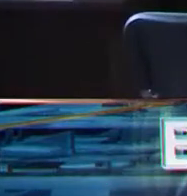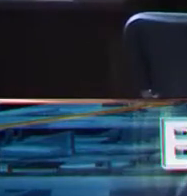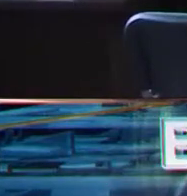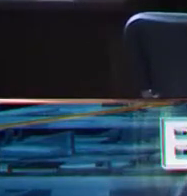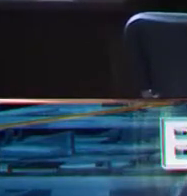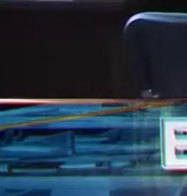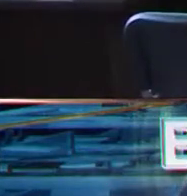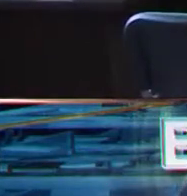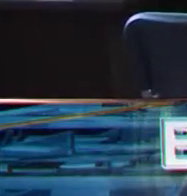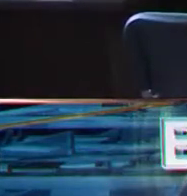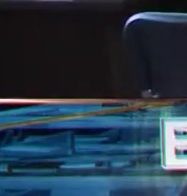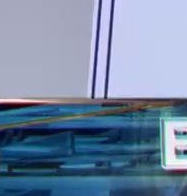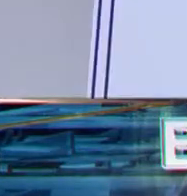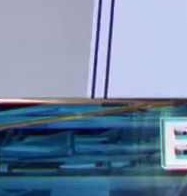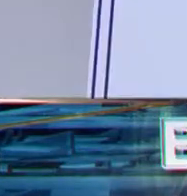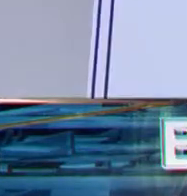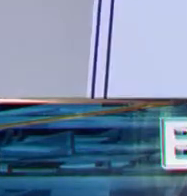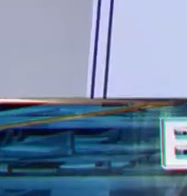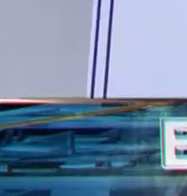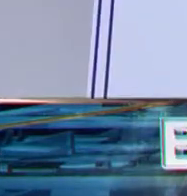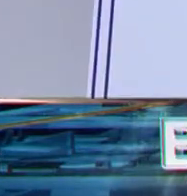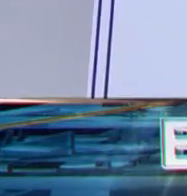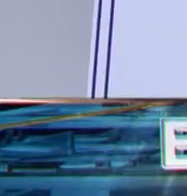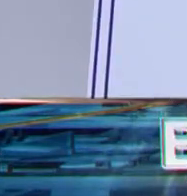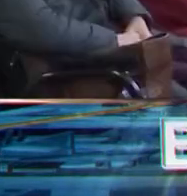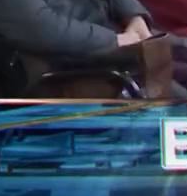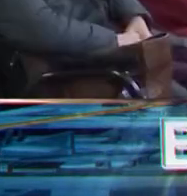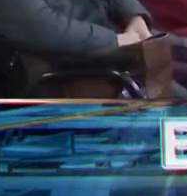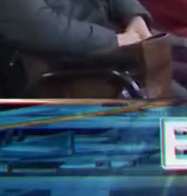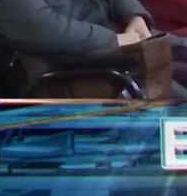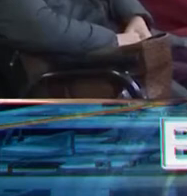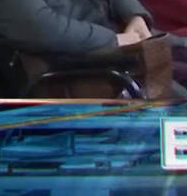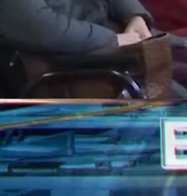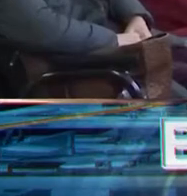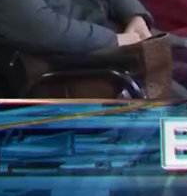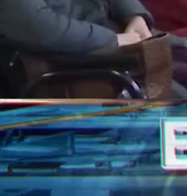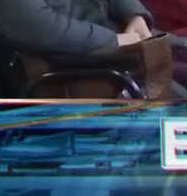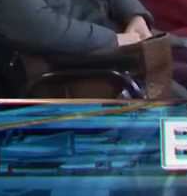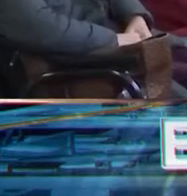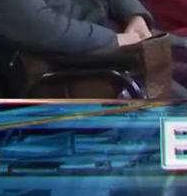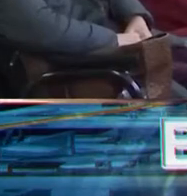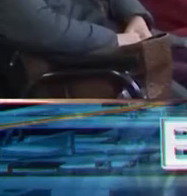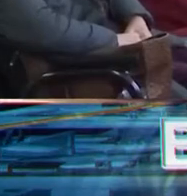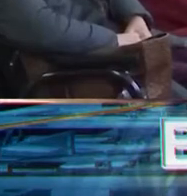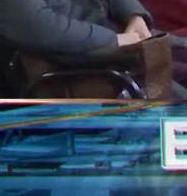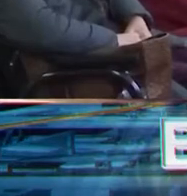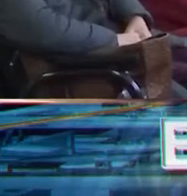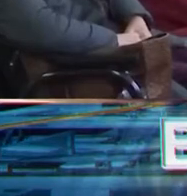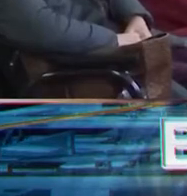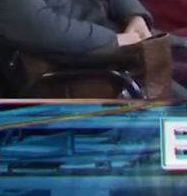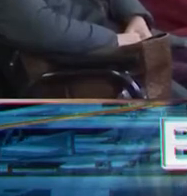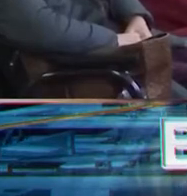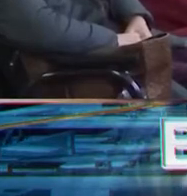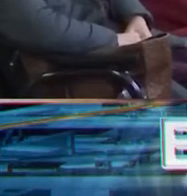Облыстағы 13-ші мекеме Ескелді ауданында сервистік әкімдік ашылды. Қазір оңғайлы екен, бір жерге келдік, және бір жерден